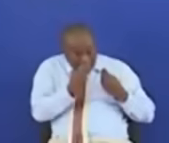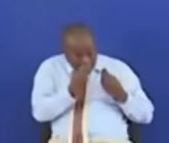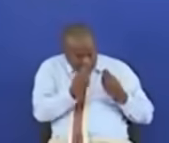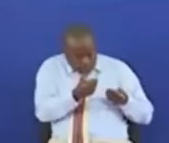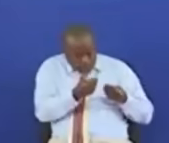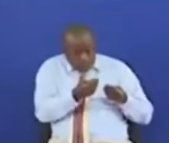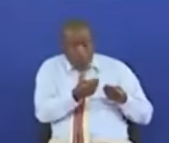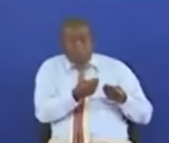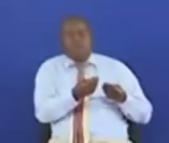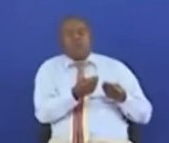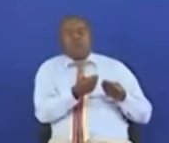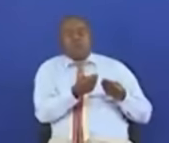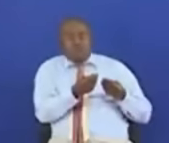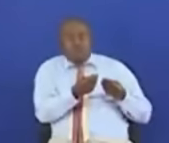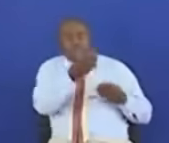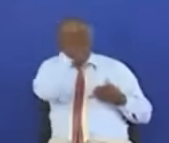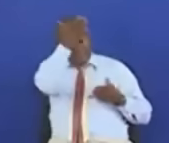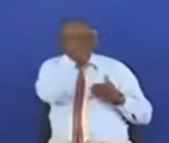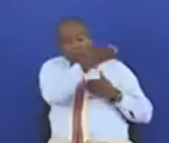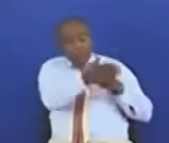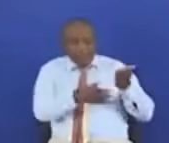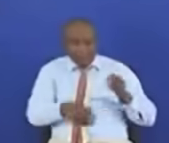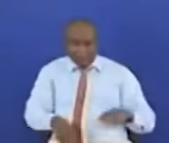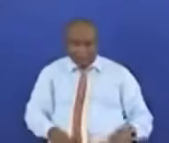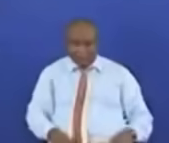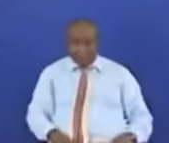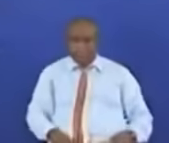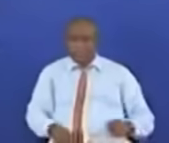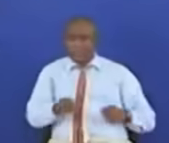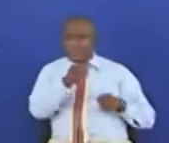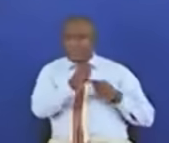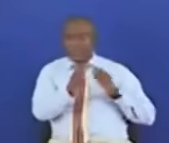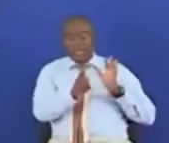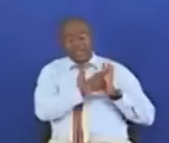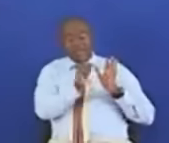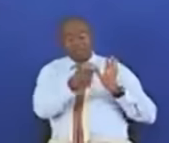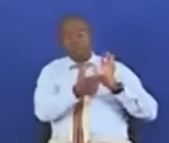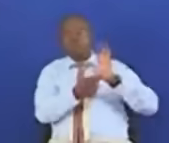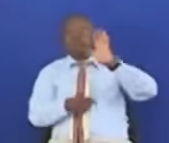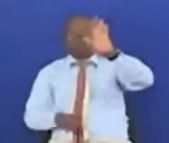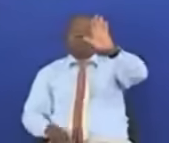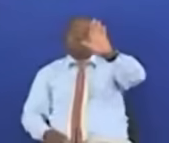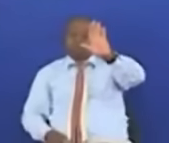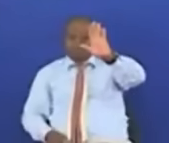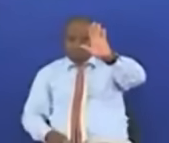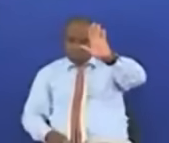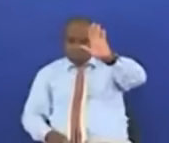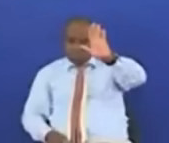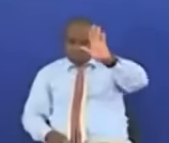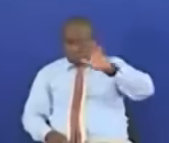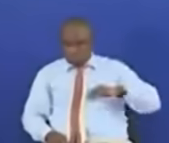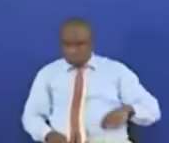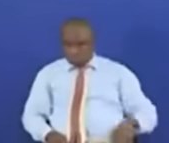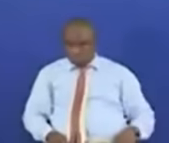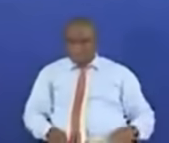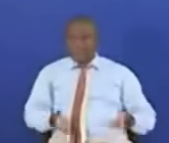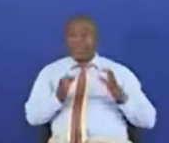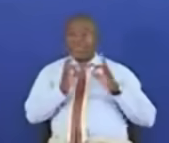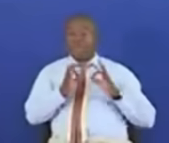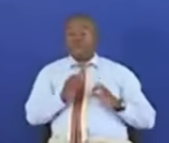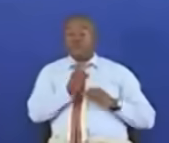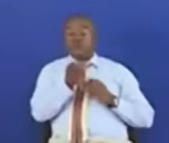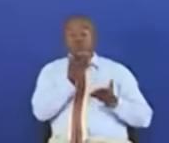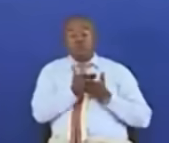right. Na ndio hiyo imo ndani ya katiba. Hiyo ndio inayotofautisha Tanzania na nchi nyingine, na ni vizuri mswada